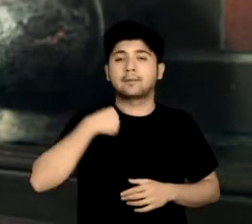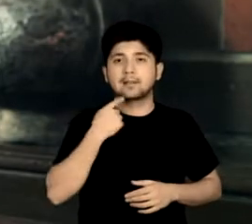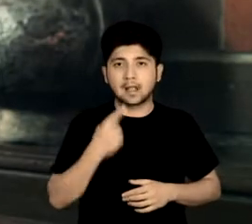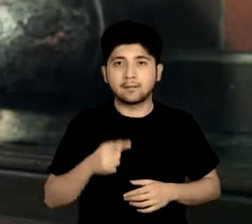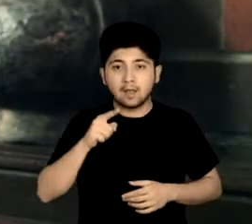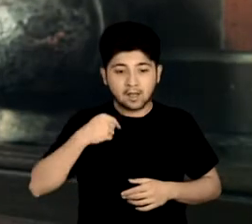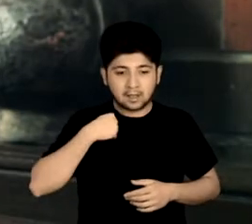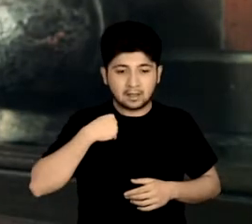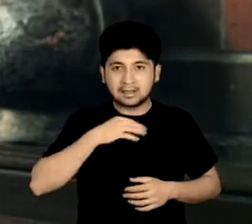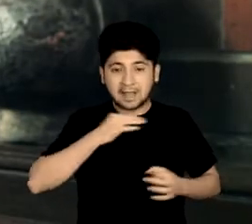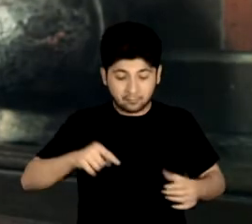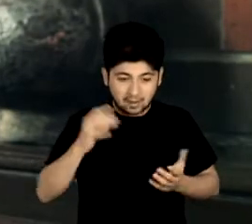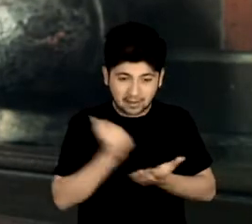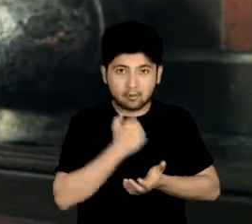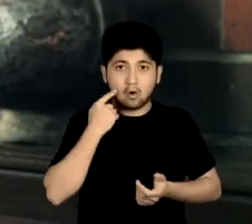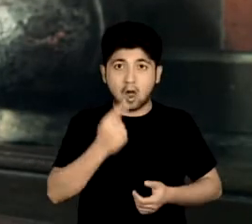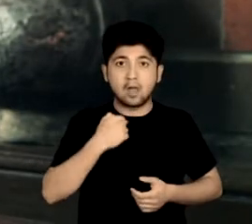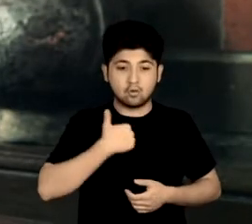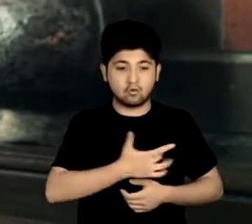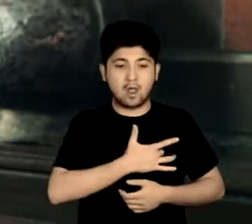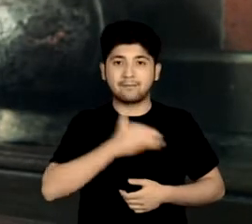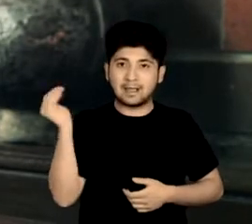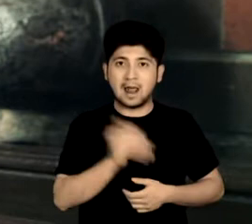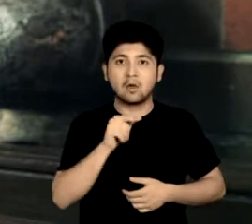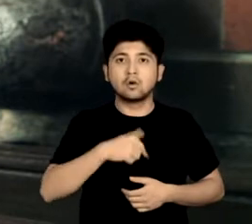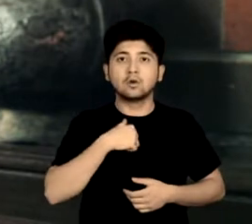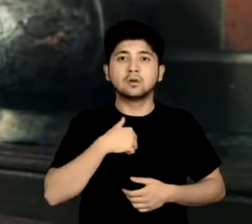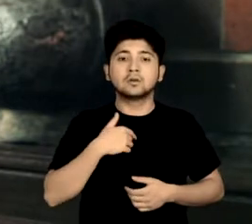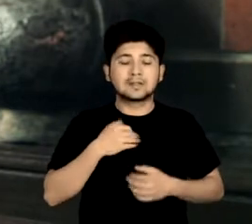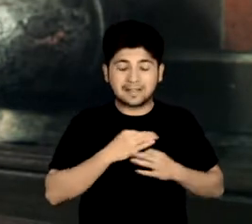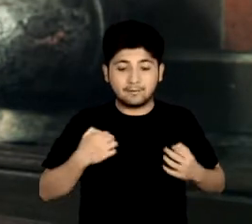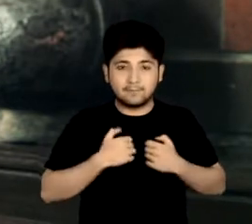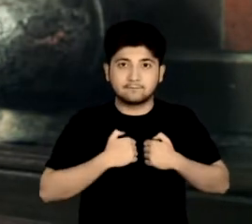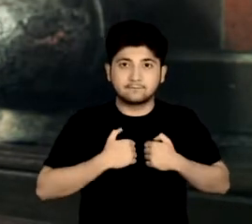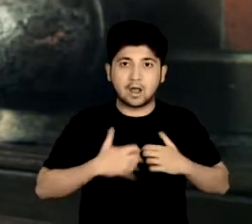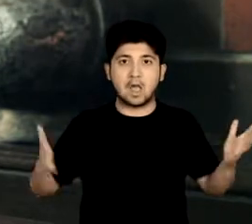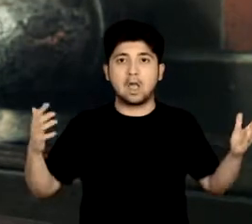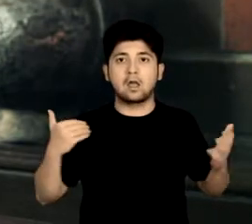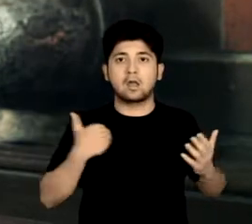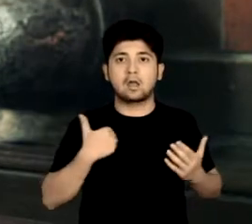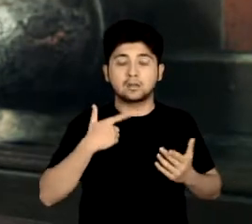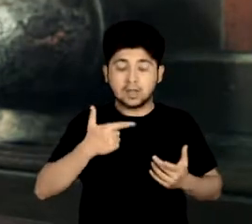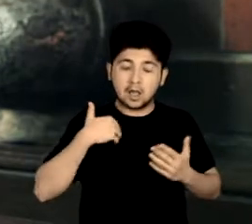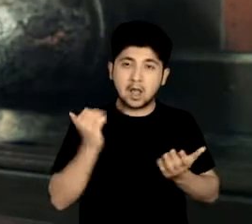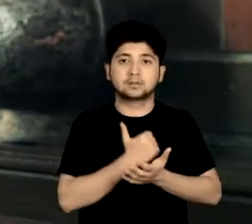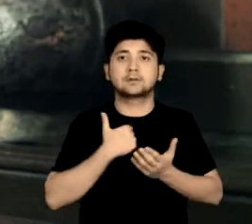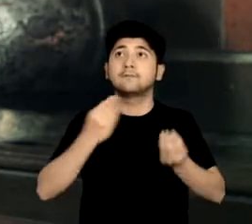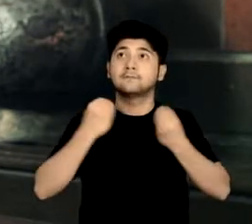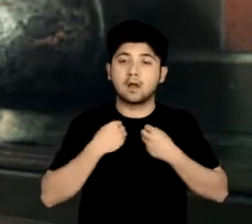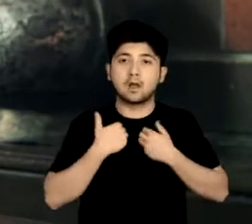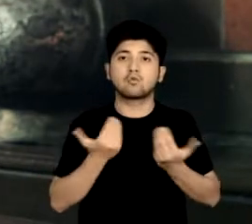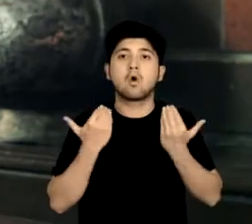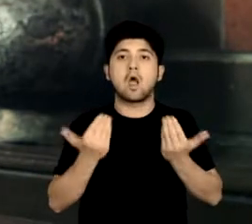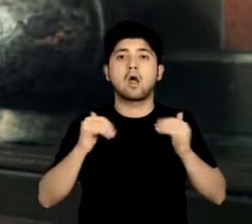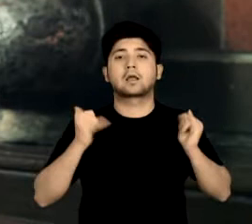dedim, ak yani. Anne dedim, şu yüreğime gelen su sesini ellerimize atmayı nasip et dedim. Hani şu